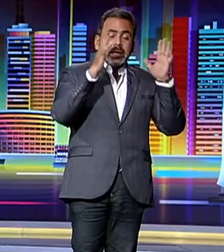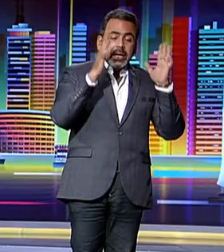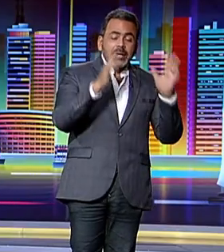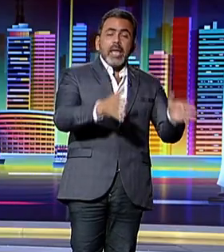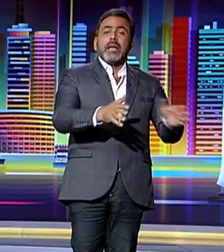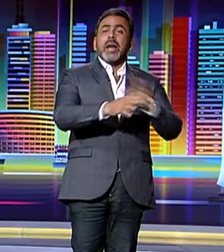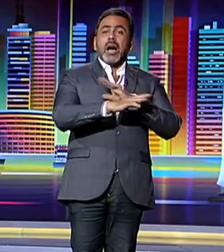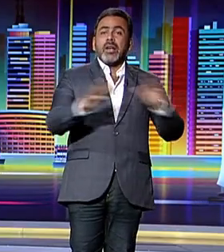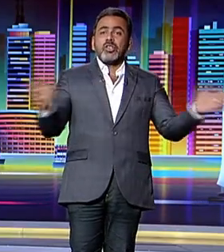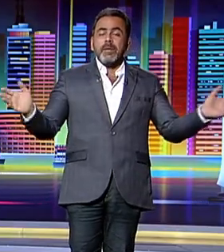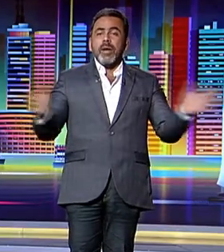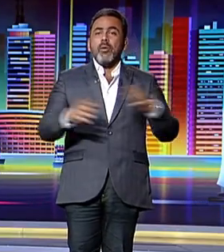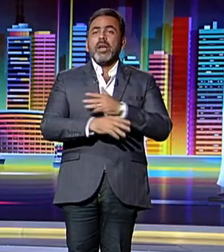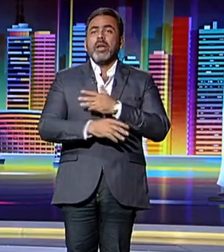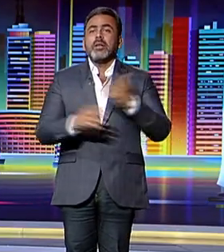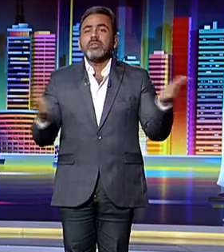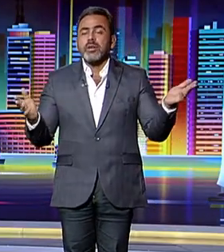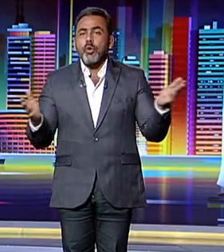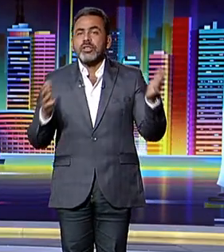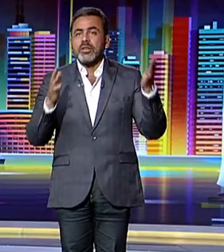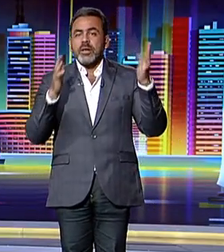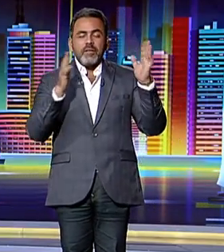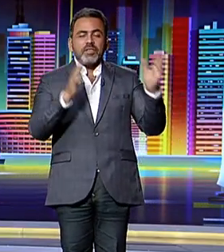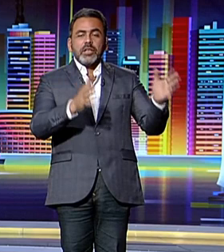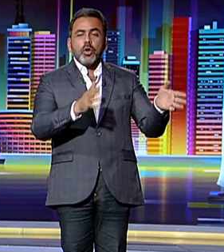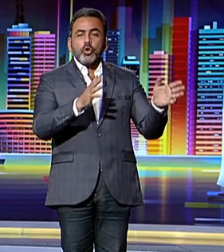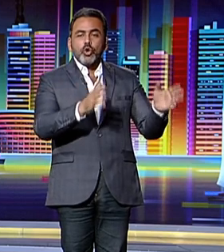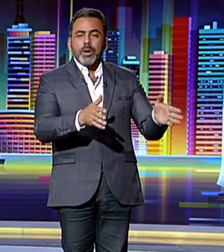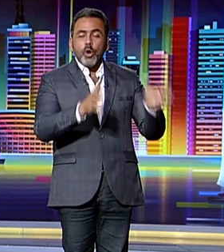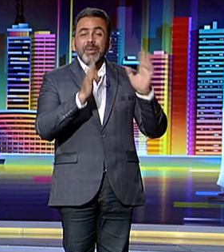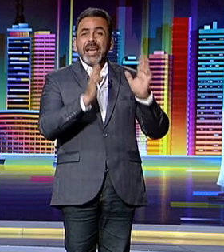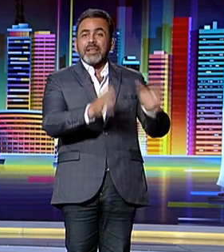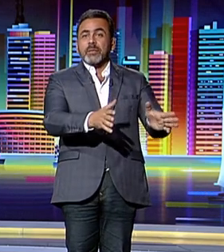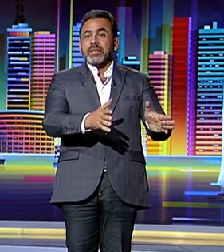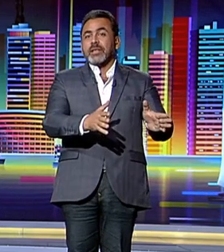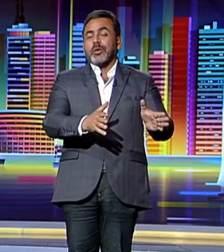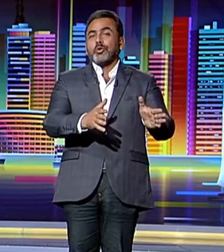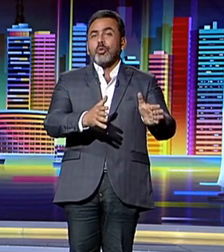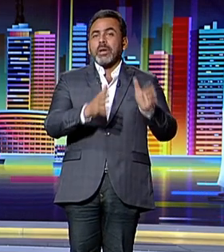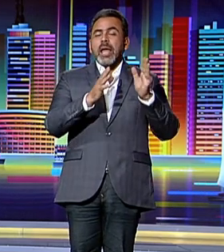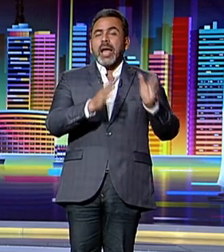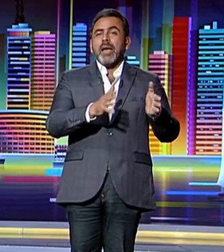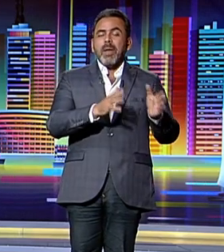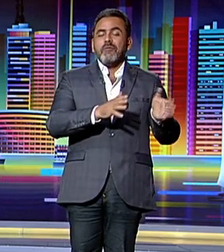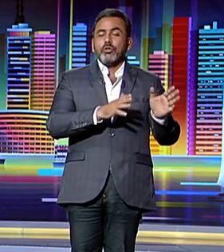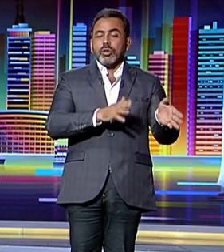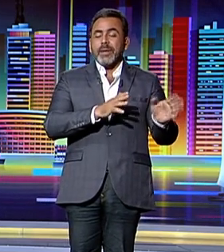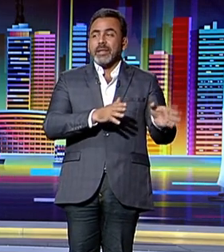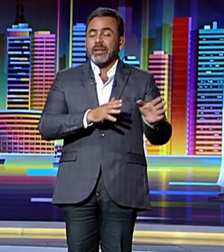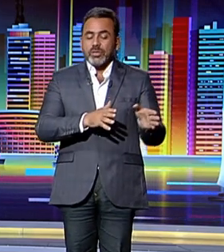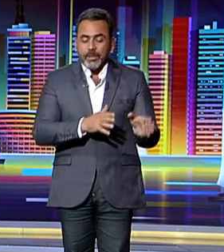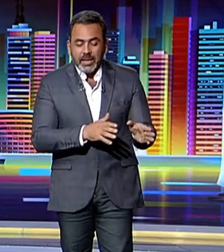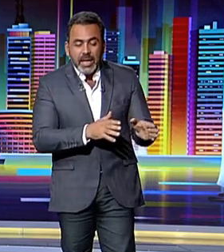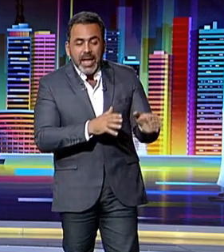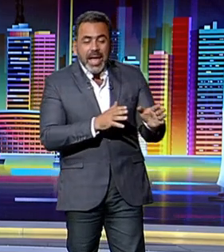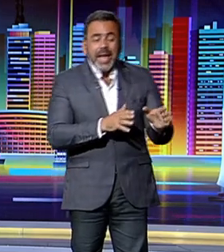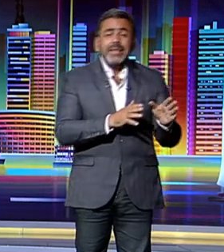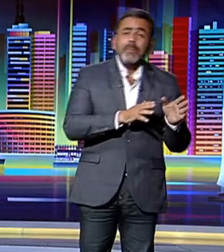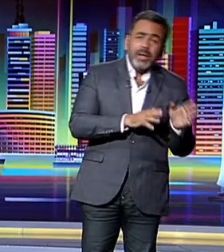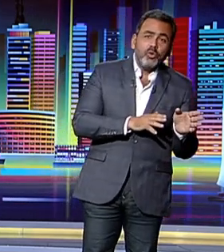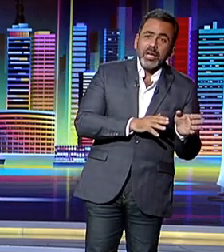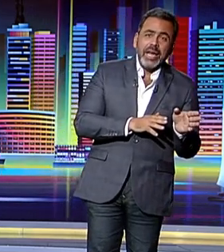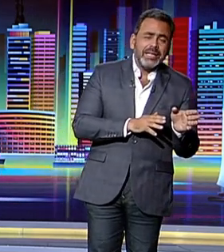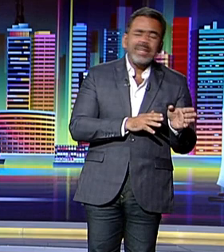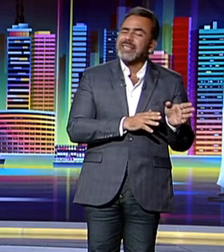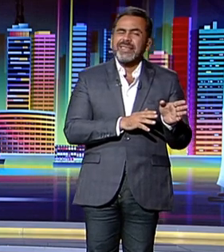الى نتائج عظيمه وهي نصر مقص في 6 اكتوبر او بدايه من 6 اكتوبر عام 1993